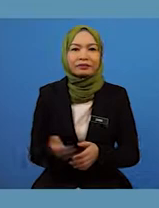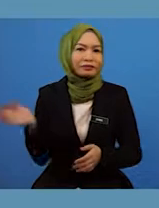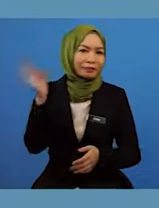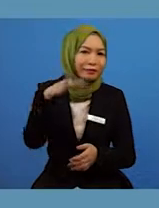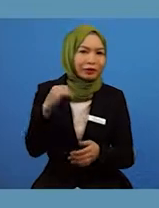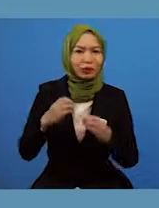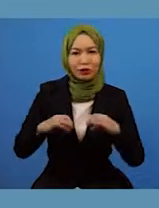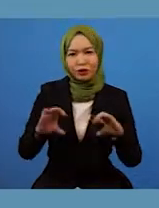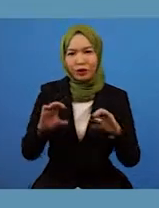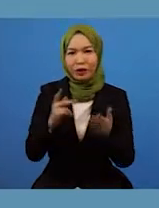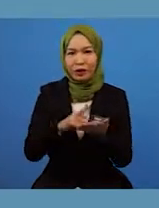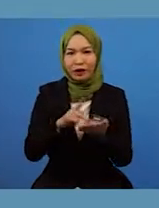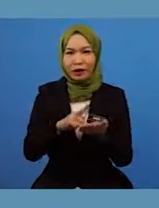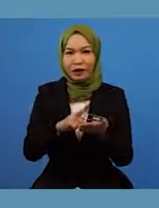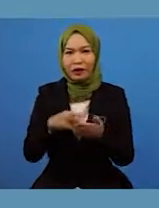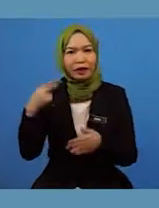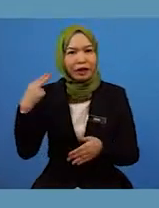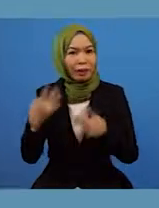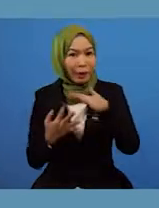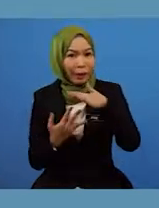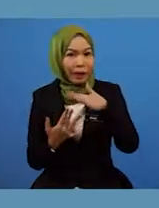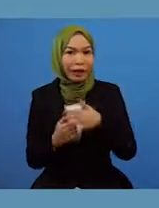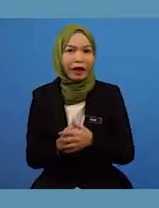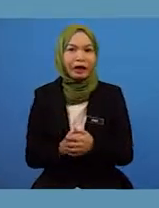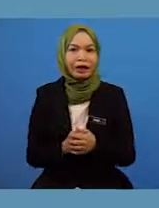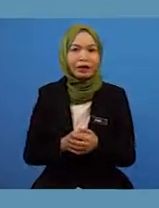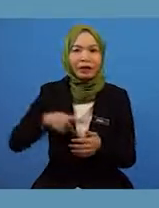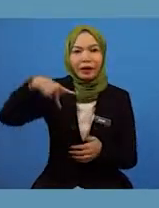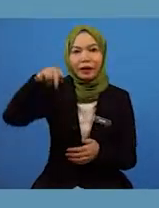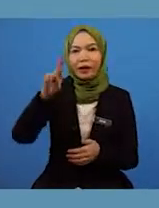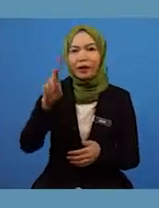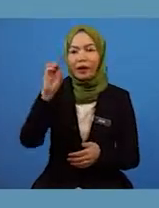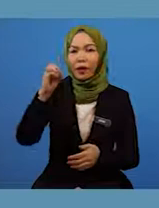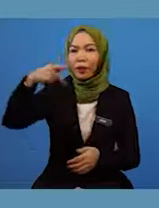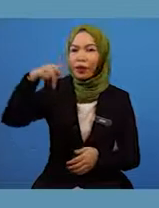cuba kira haba pembakaran bagi propanol